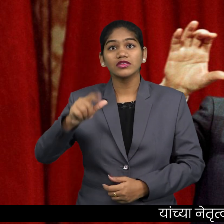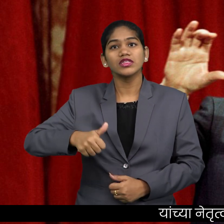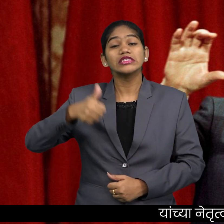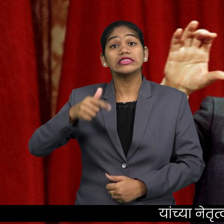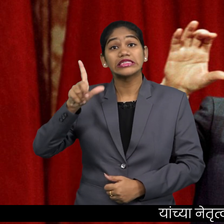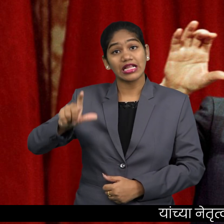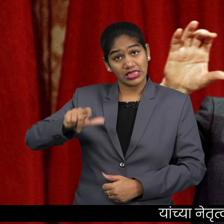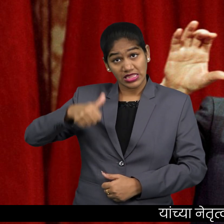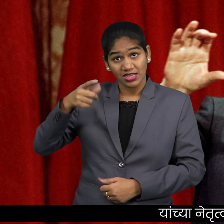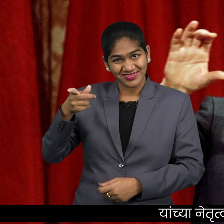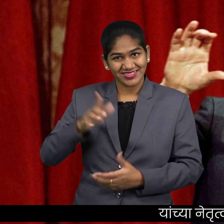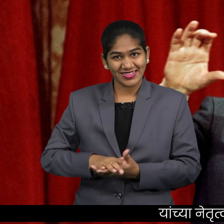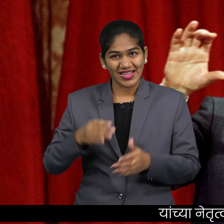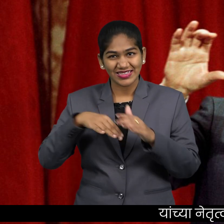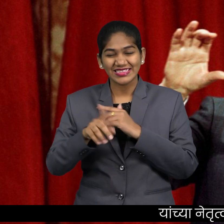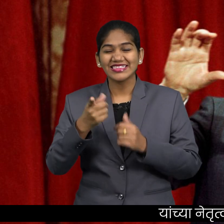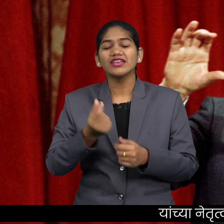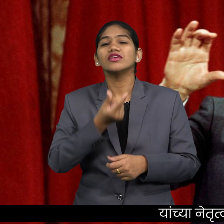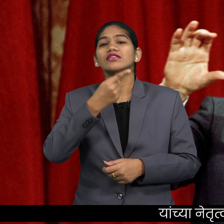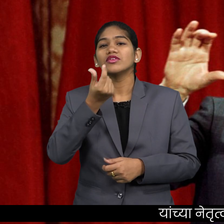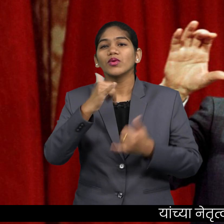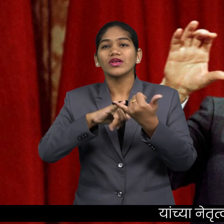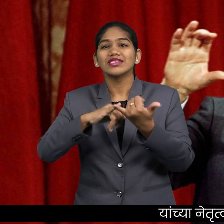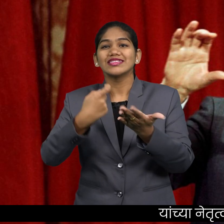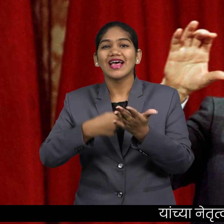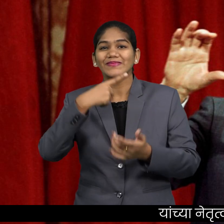यांच्या नेतृत्वाने राजकीय परिवर्तन